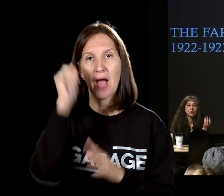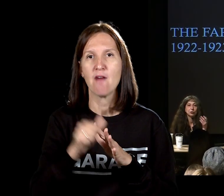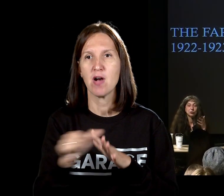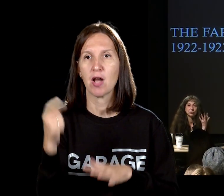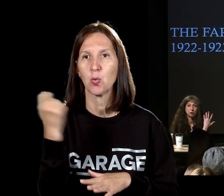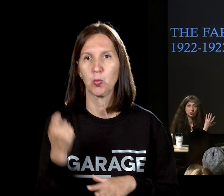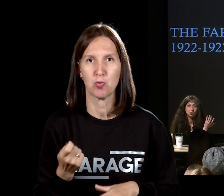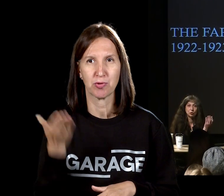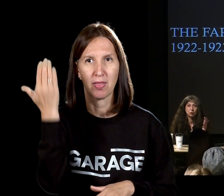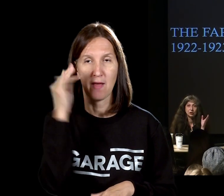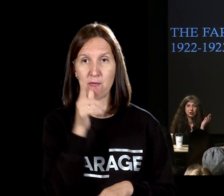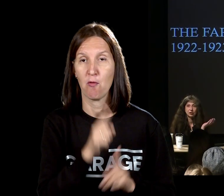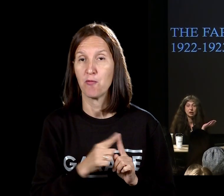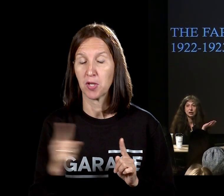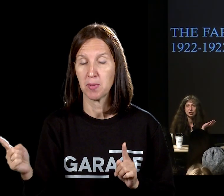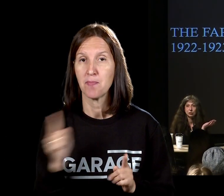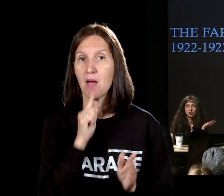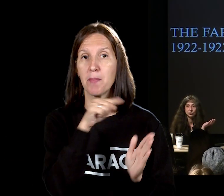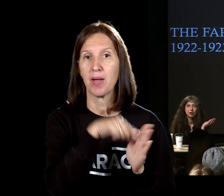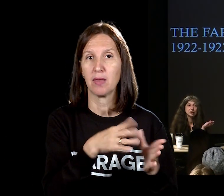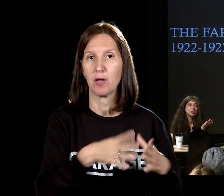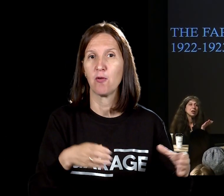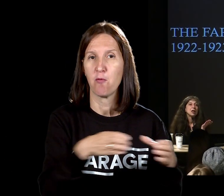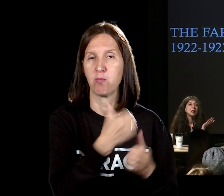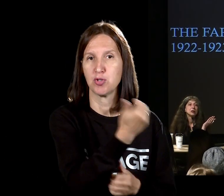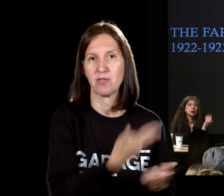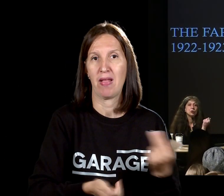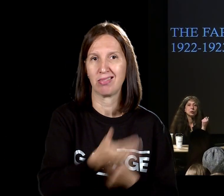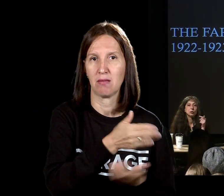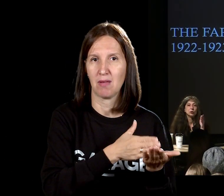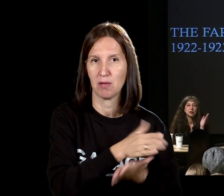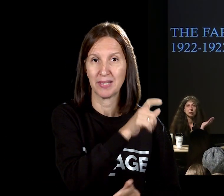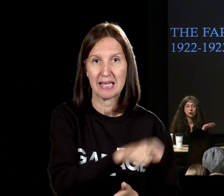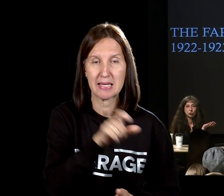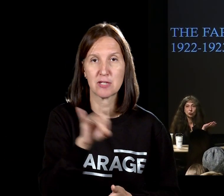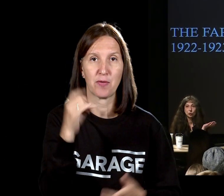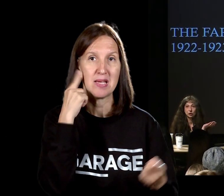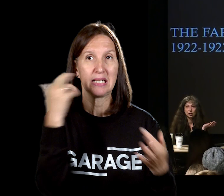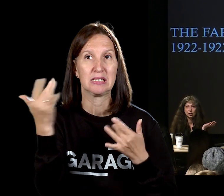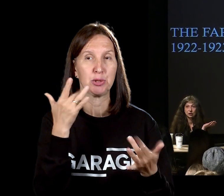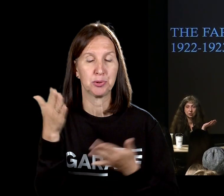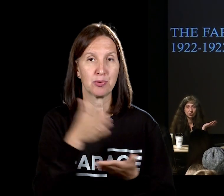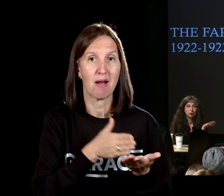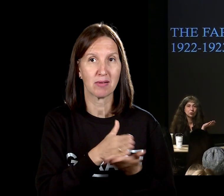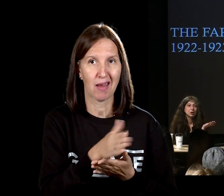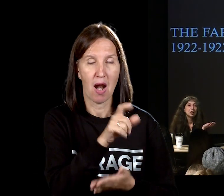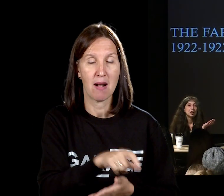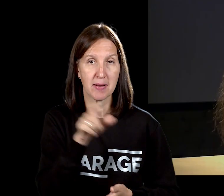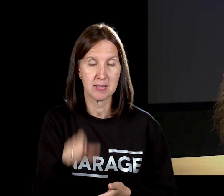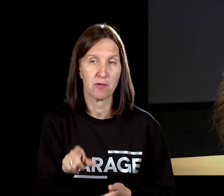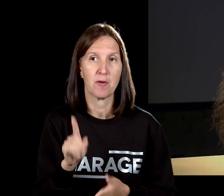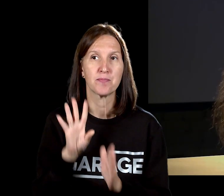времени, попадает он в круг близкий дадаистам и сюрреалистам, он делит мастерскую с Андре